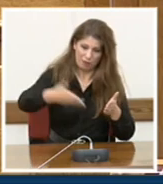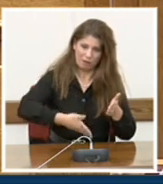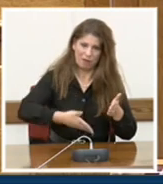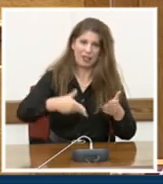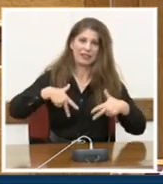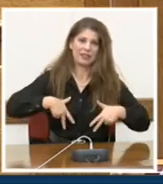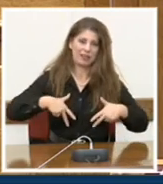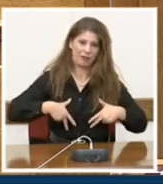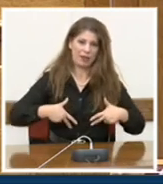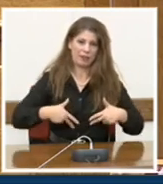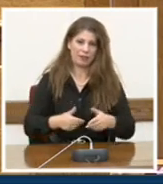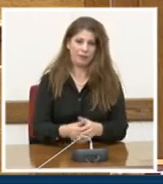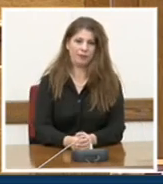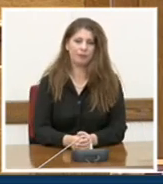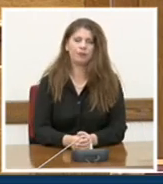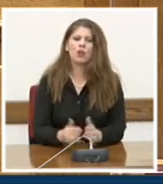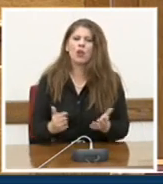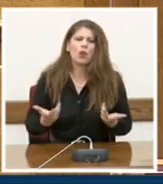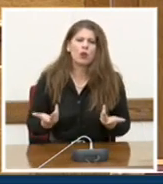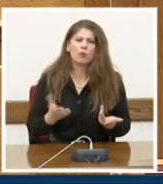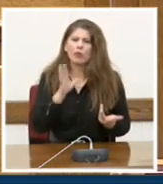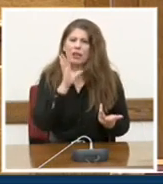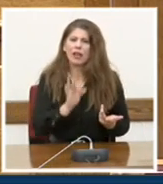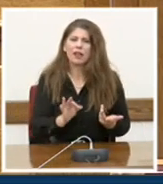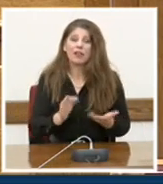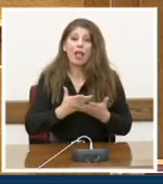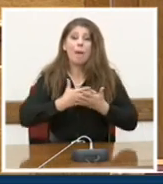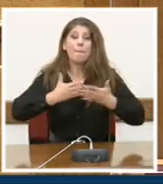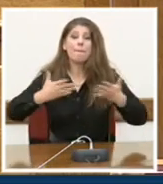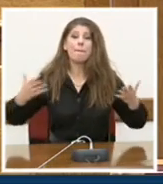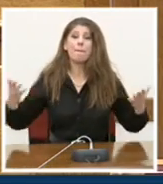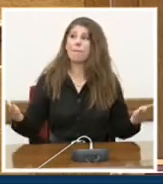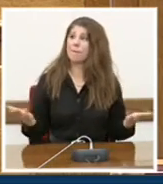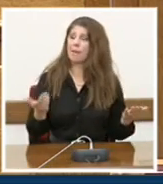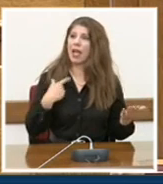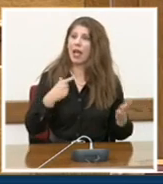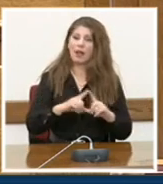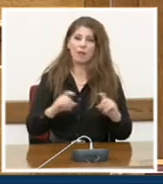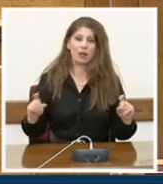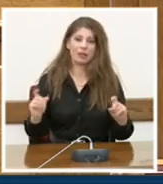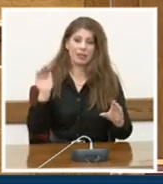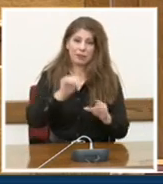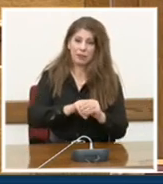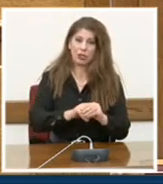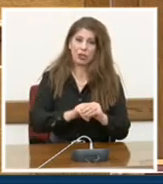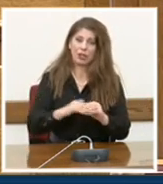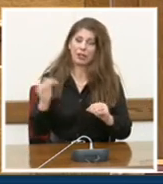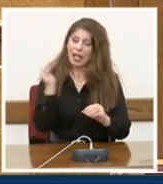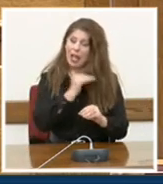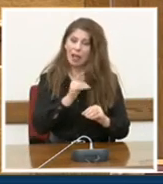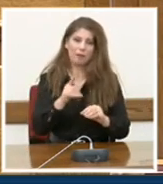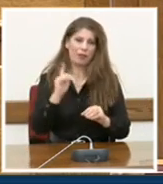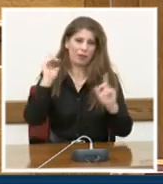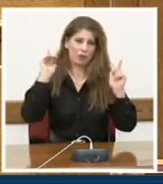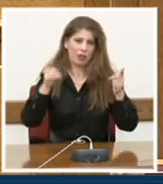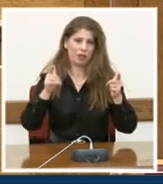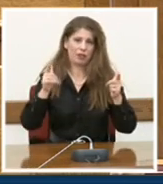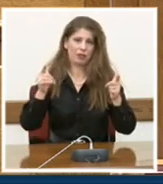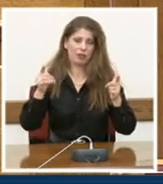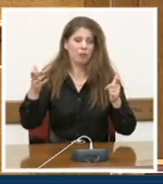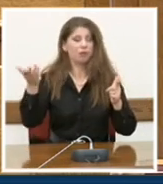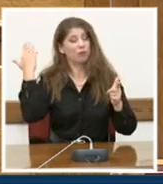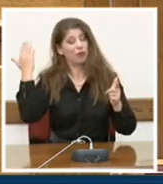κυβέρνηση? Πού πήγαν αλήθεια οι μεγαλοστομίες για συμμετοχική και άμεση δημοκρατία που μας τσαμπουνάγατε